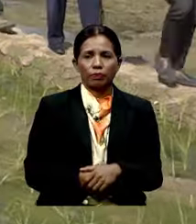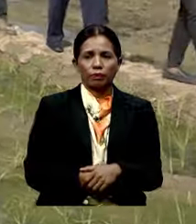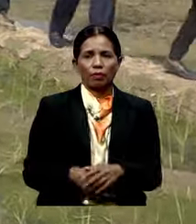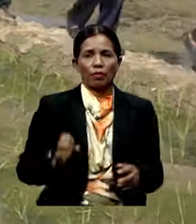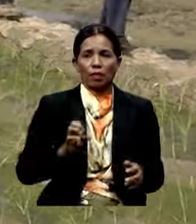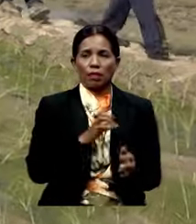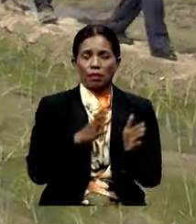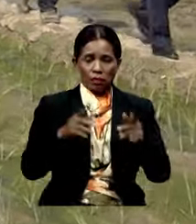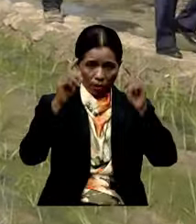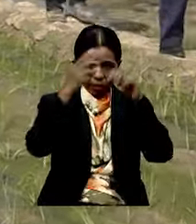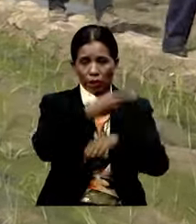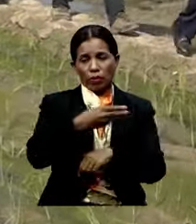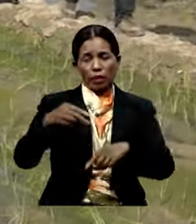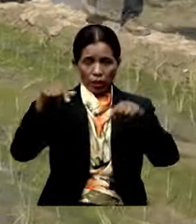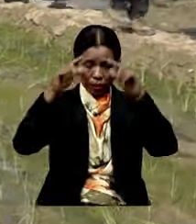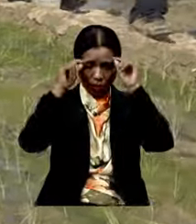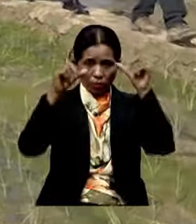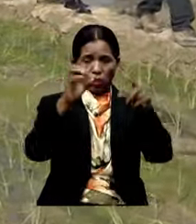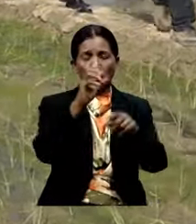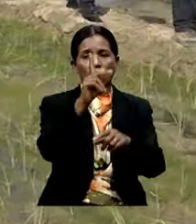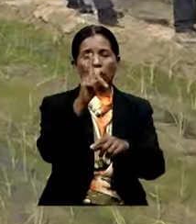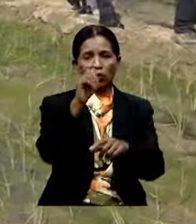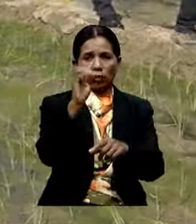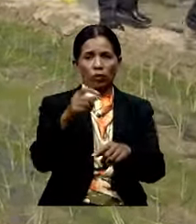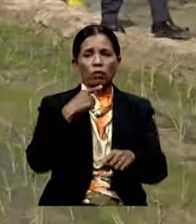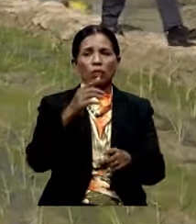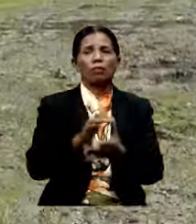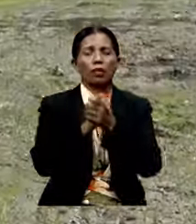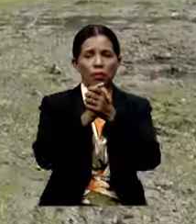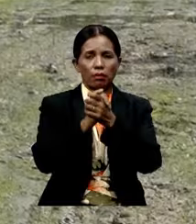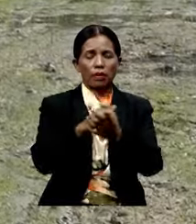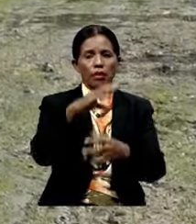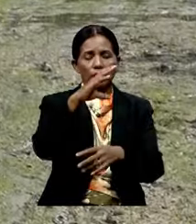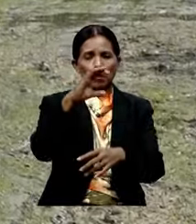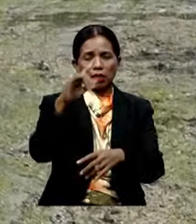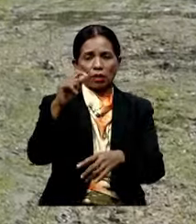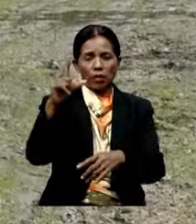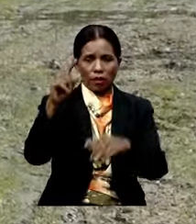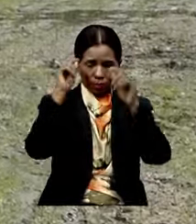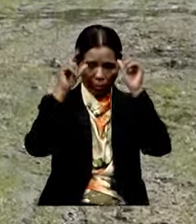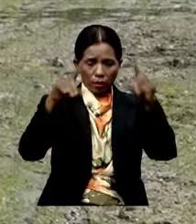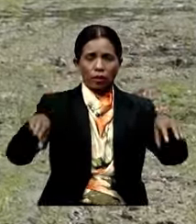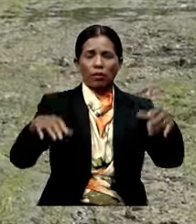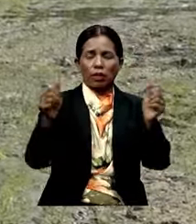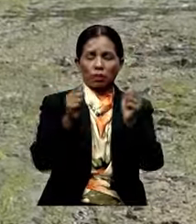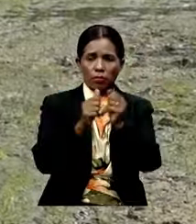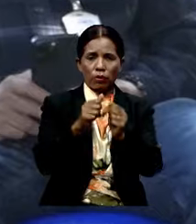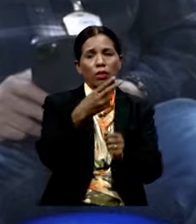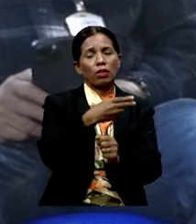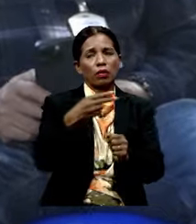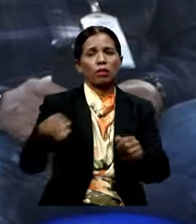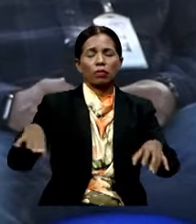Embaixador Indonésia Timor-Leste Okto Dorinus Manik congratula Câmara Comércio e Indústria Timor-Leste nebe serviço a mutu ho Kading Manggarai Barat no